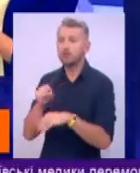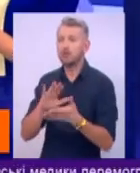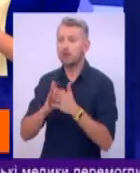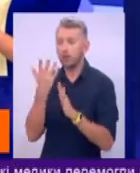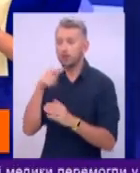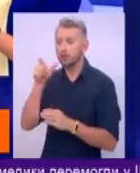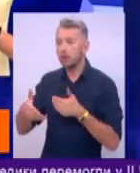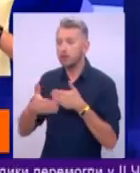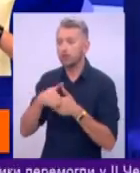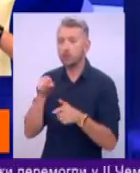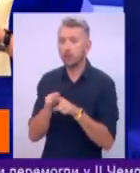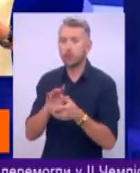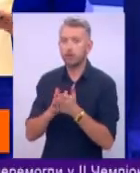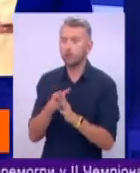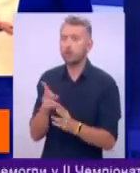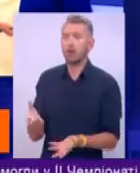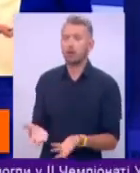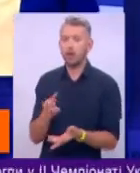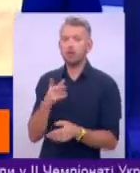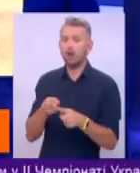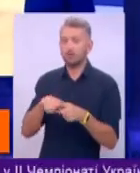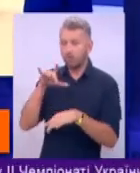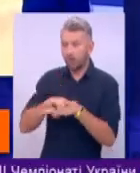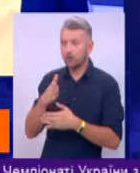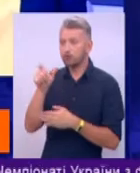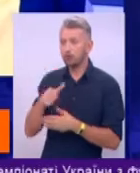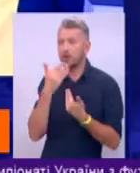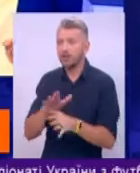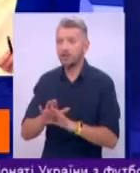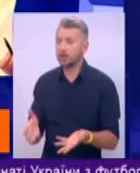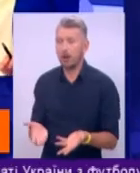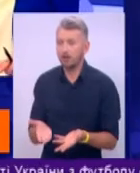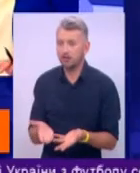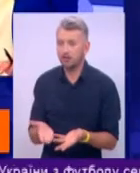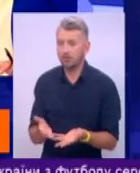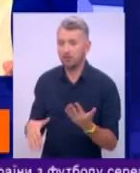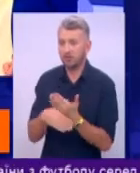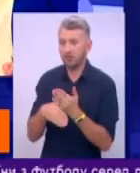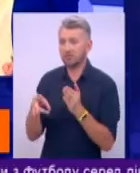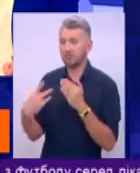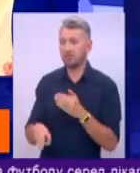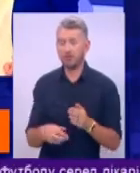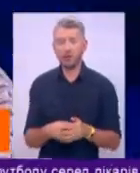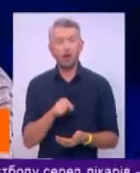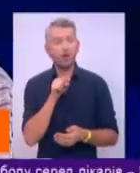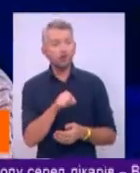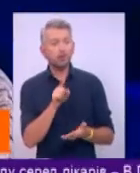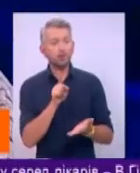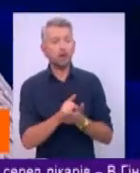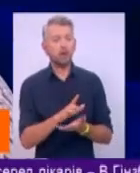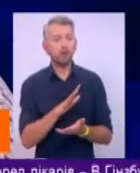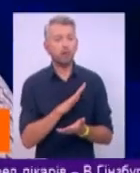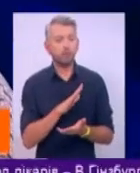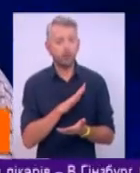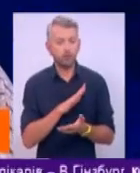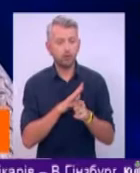людина наближається до такого стану? Ну, як це виявити, якщо людина не звертається елементарно за допомогою? Ви знаєте, отут насправді має бути.